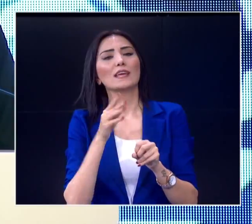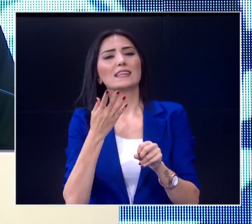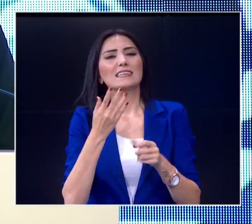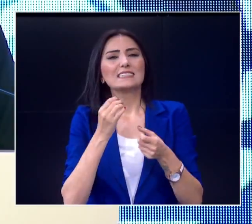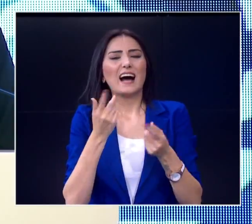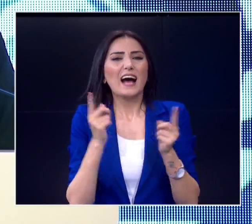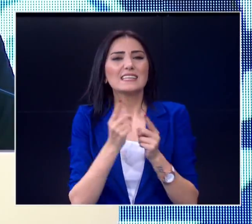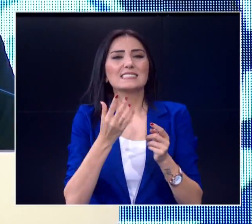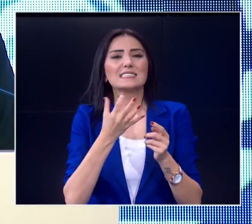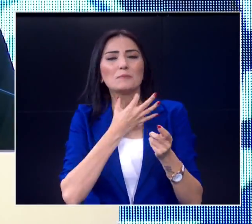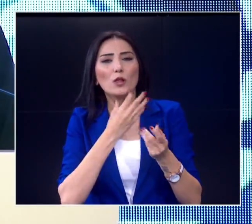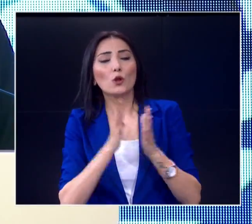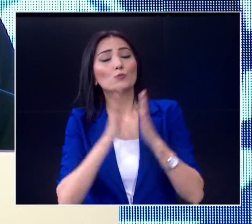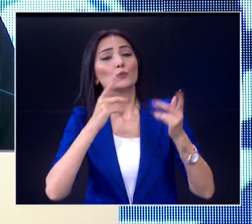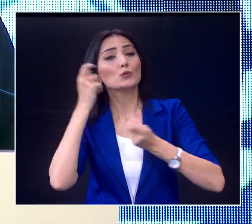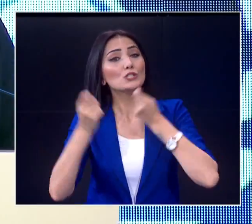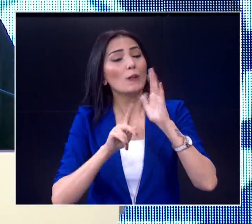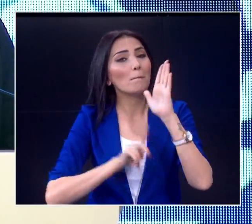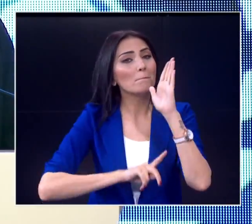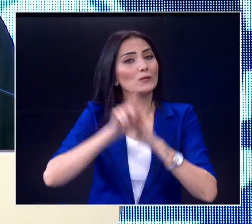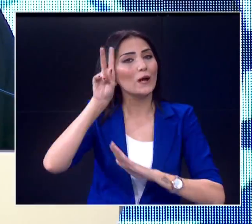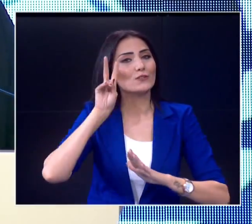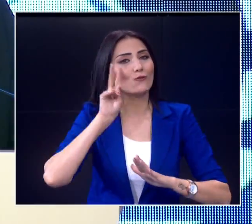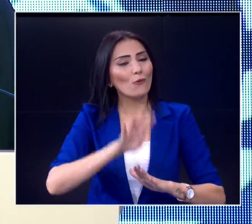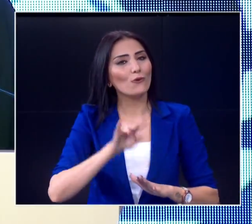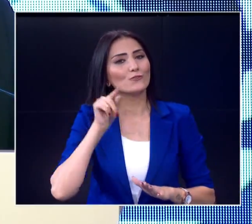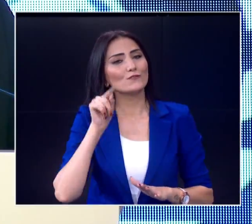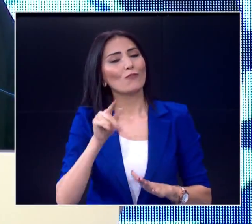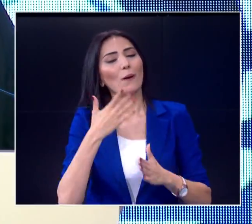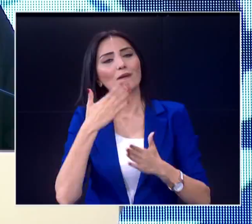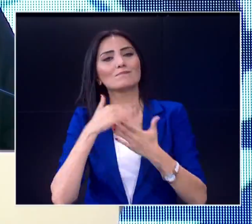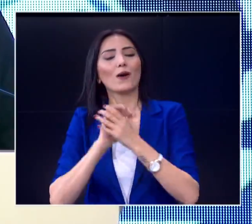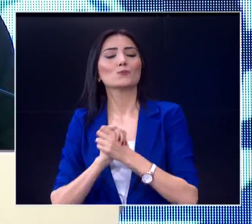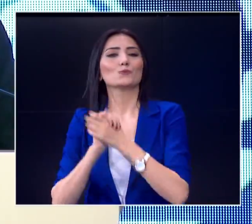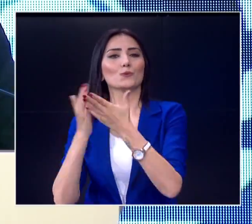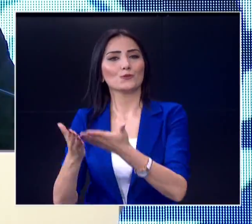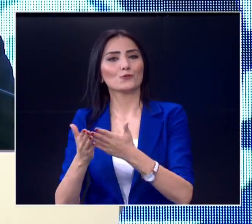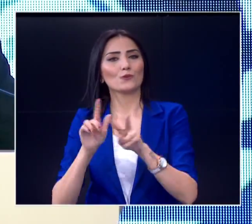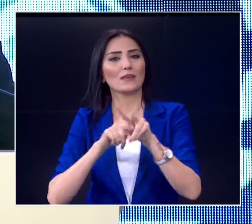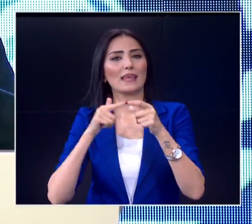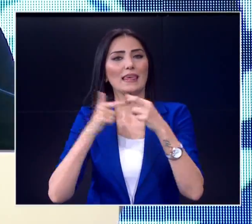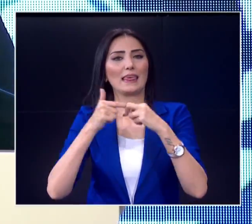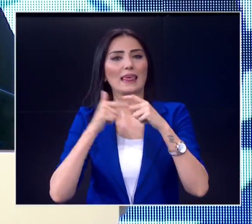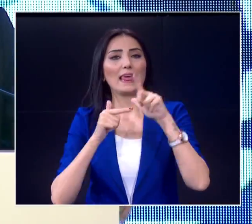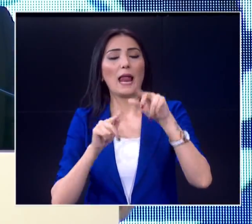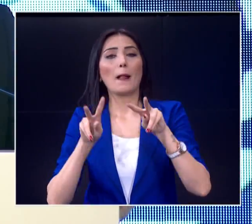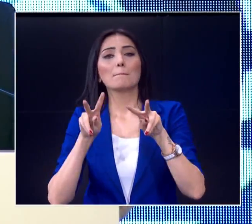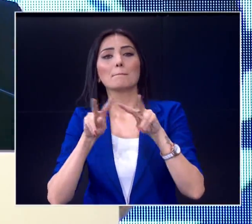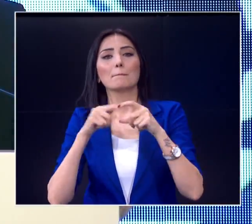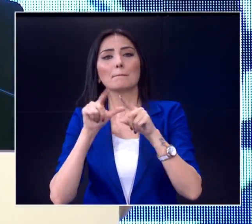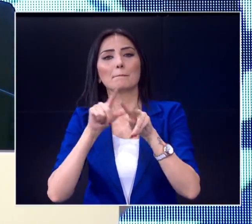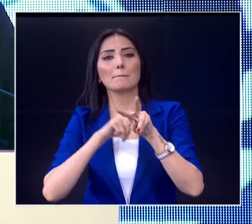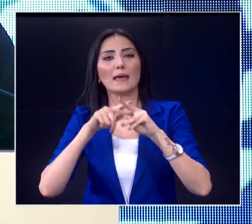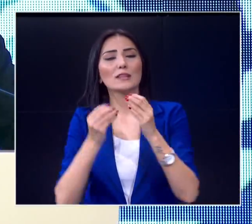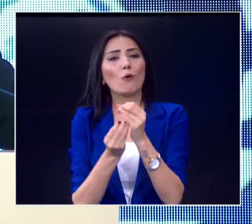imkanlarla büyük işler başardığını görüyoruz ve bunu takdir ediyoruz. Yerel medya kuruluşlarımızın sayı